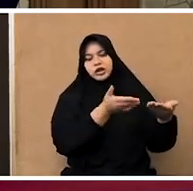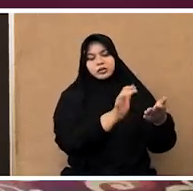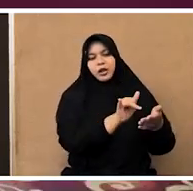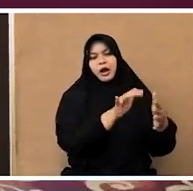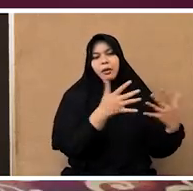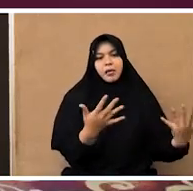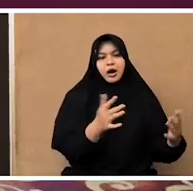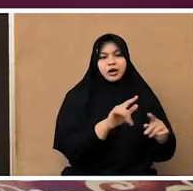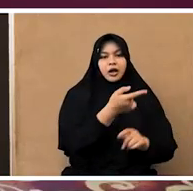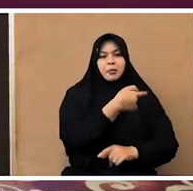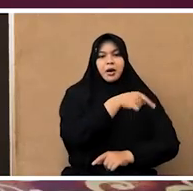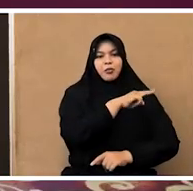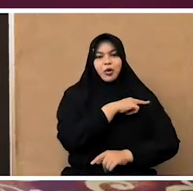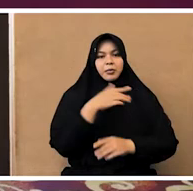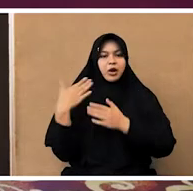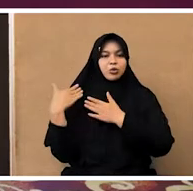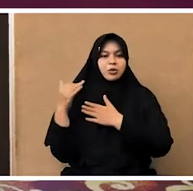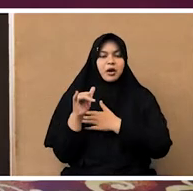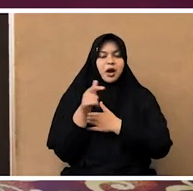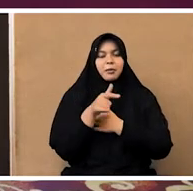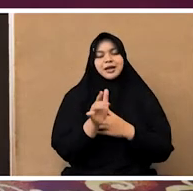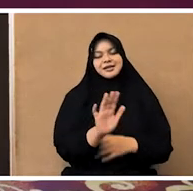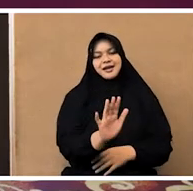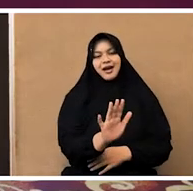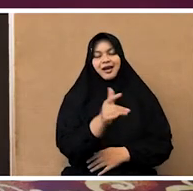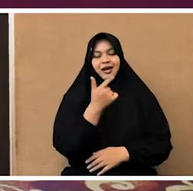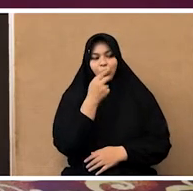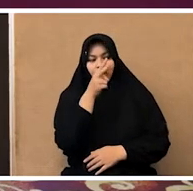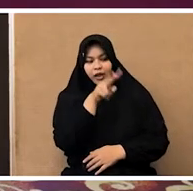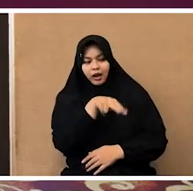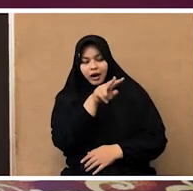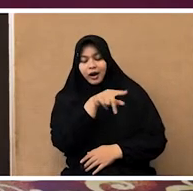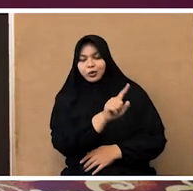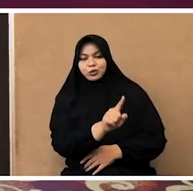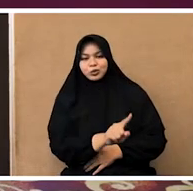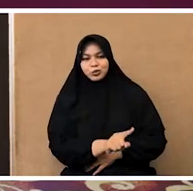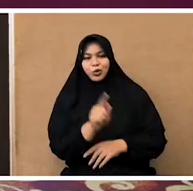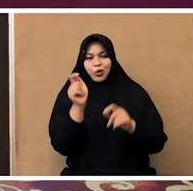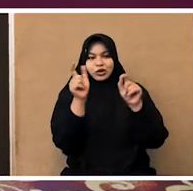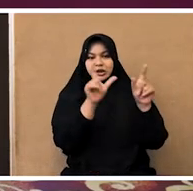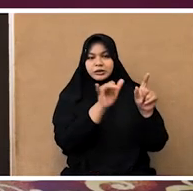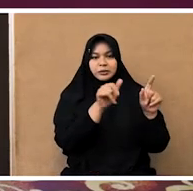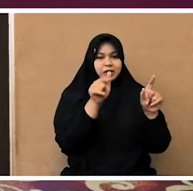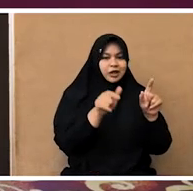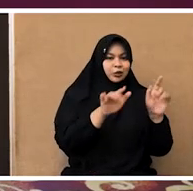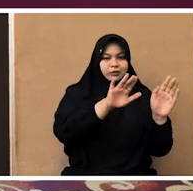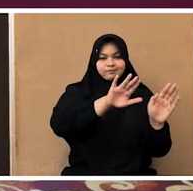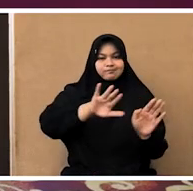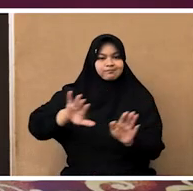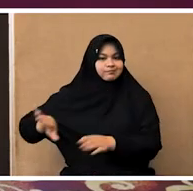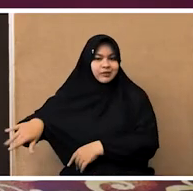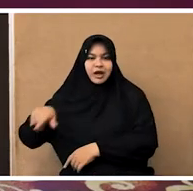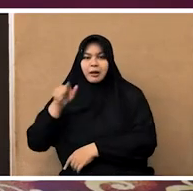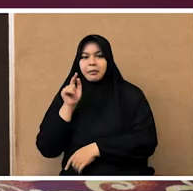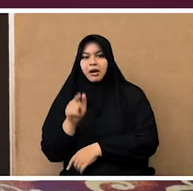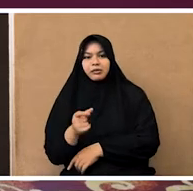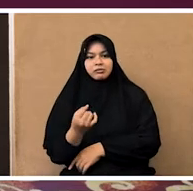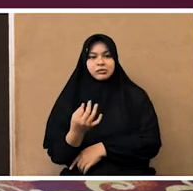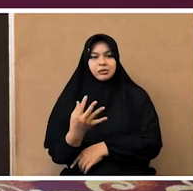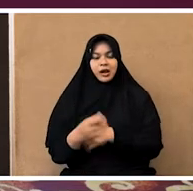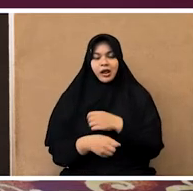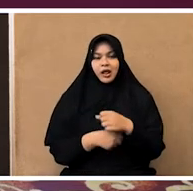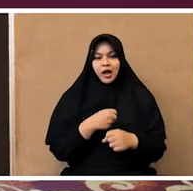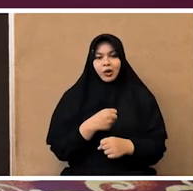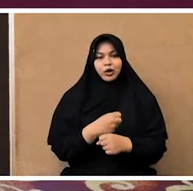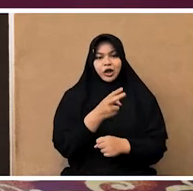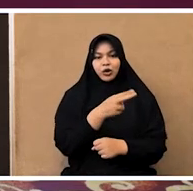dan kemampuan bertanggung jawabnya seperti apa ini harus ditinggalkan konsep seperti itu mindset seperti itu karena sekian tahun Indonesia punya